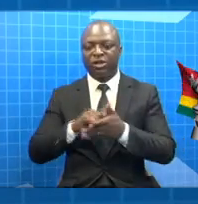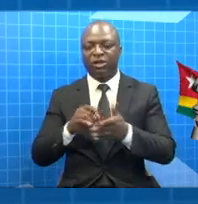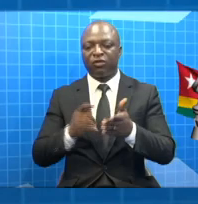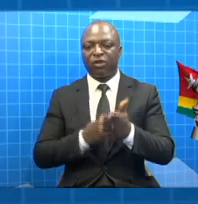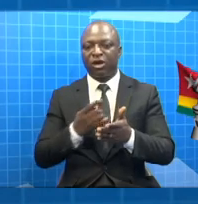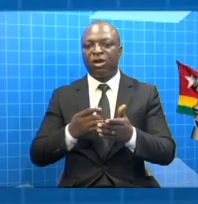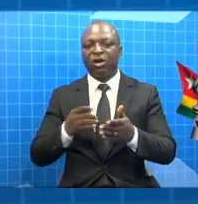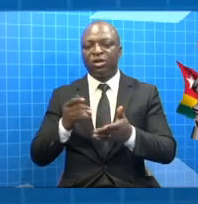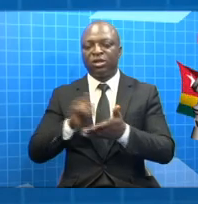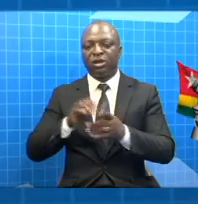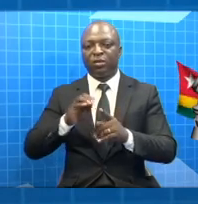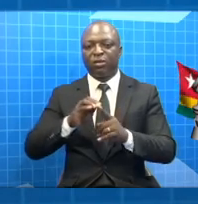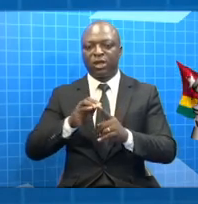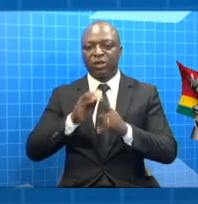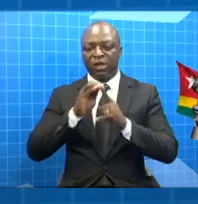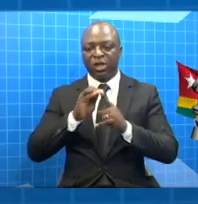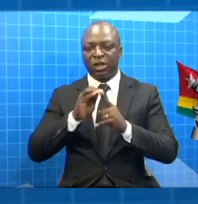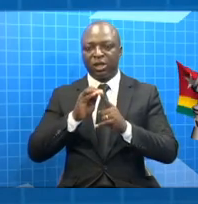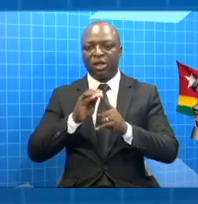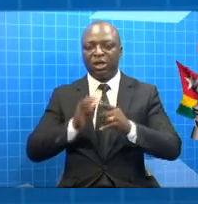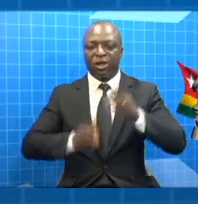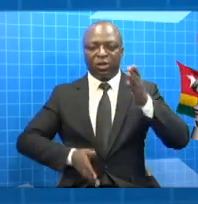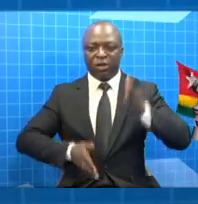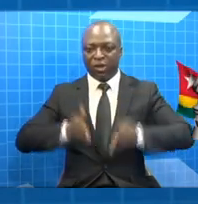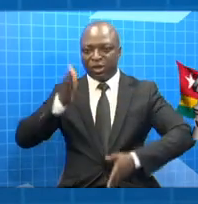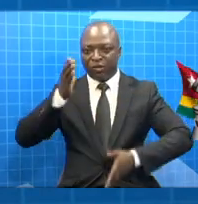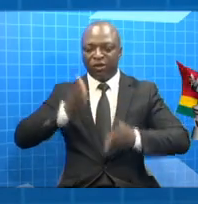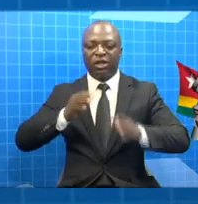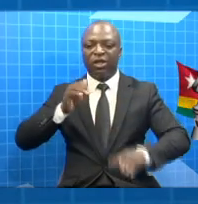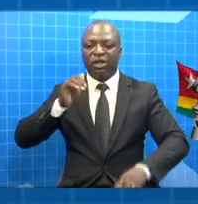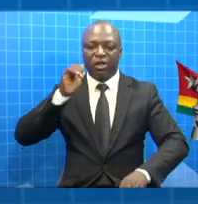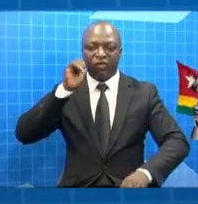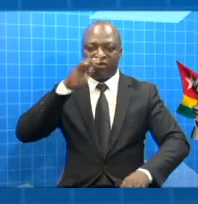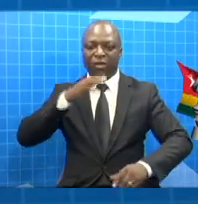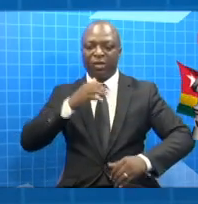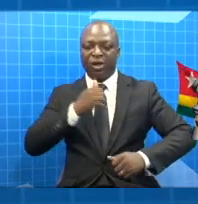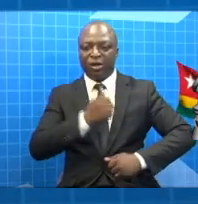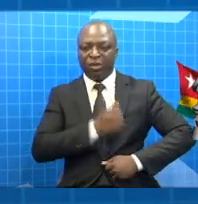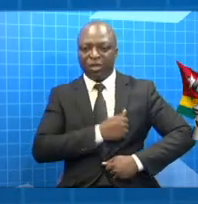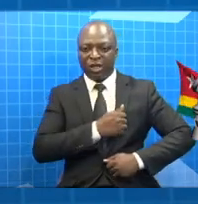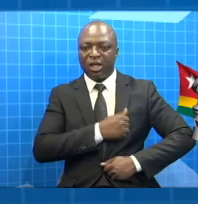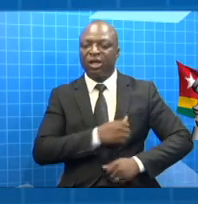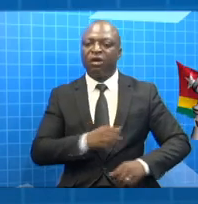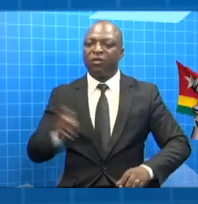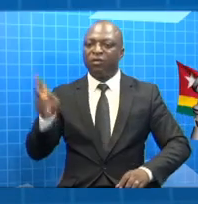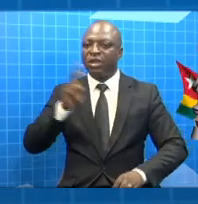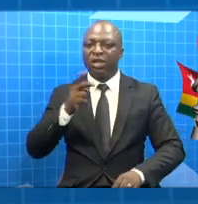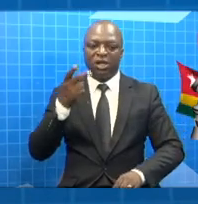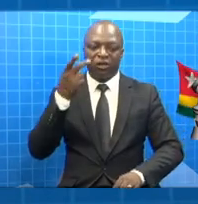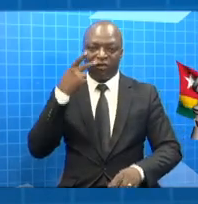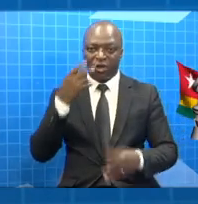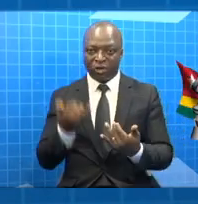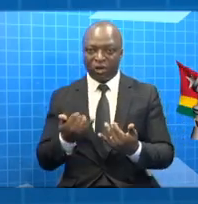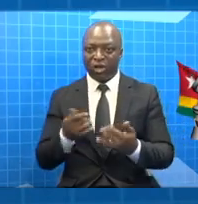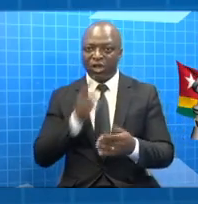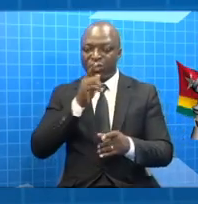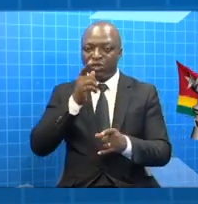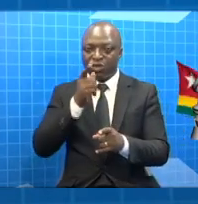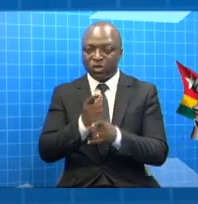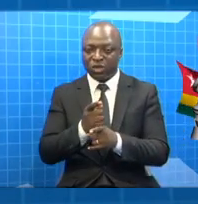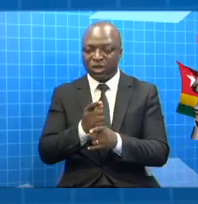une particularité, le défilé des femmes militaires. Vous allez les voir tout à l'heure, elles sont